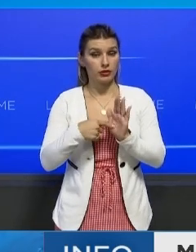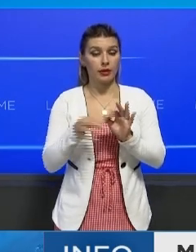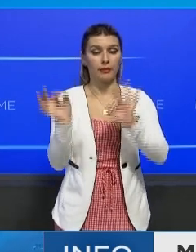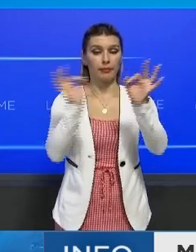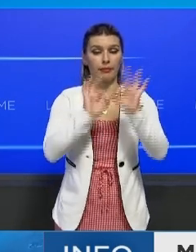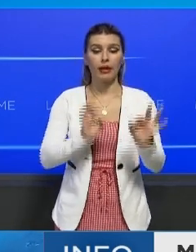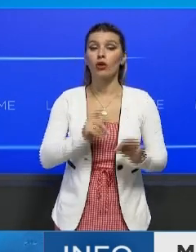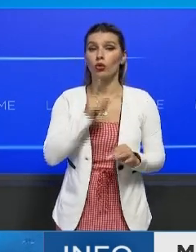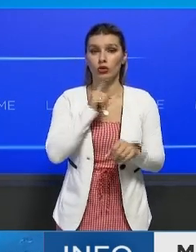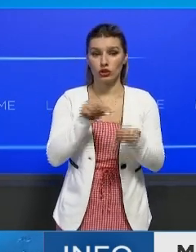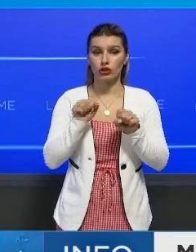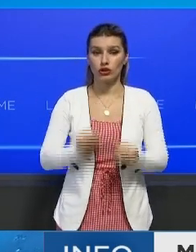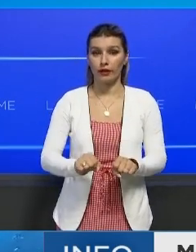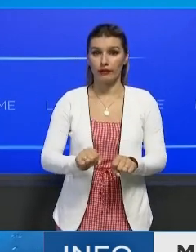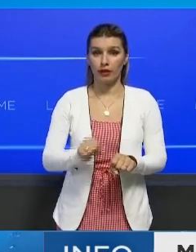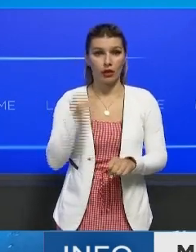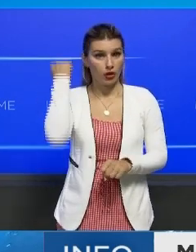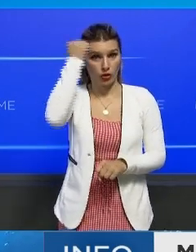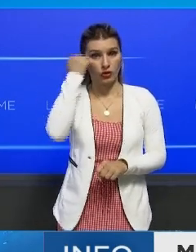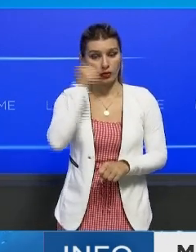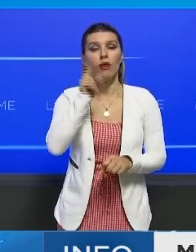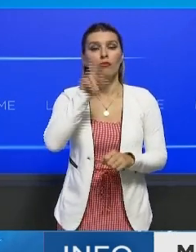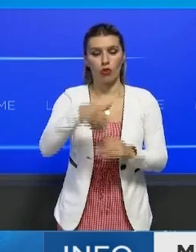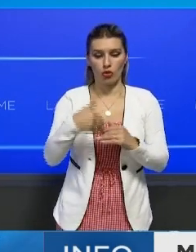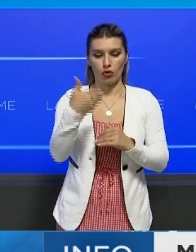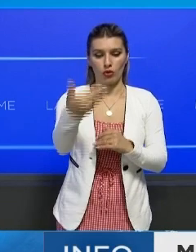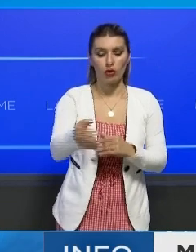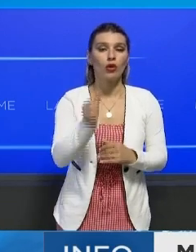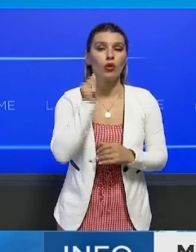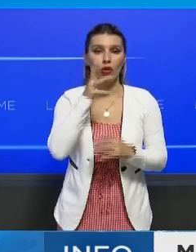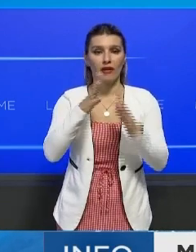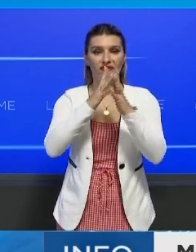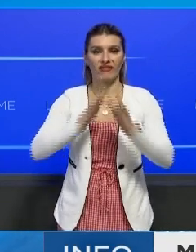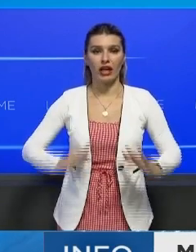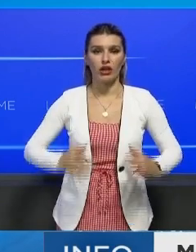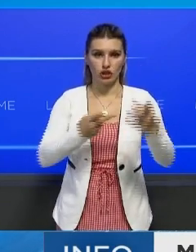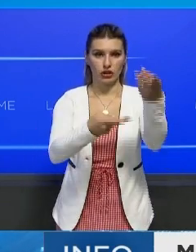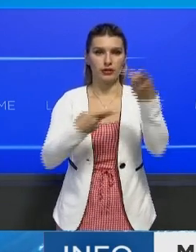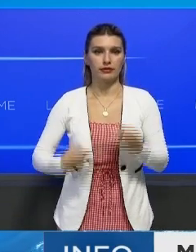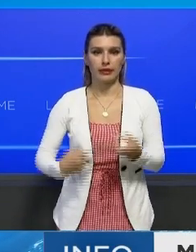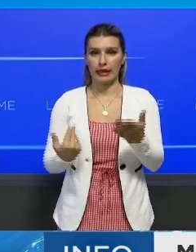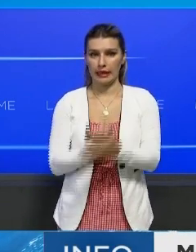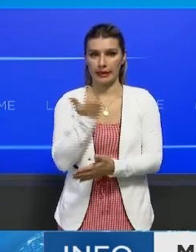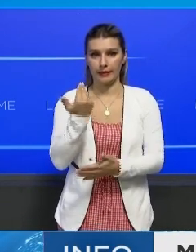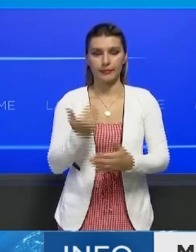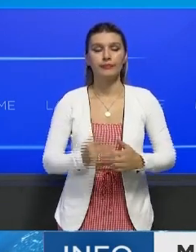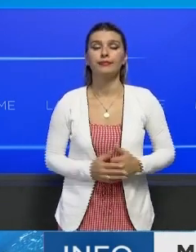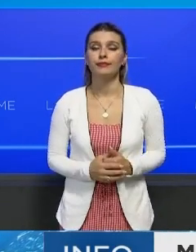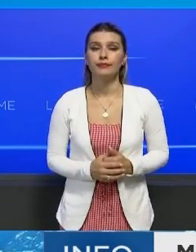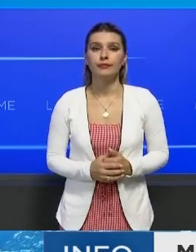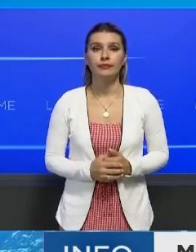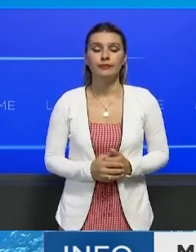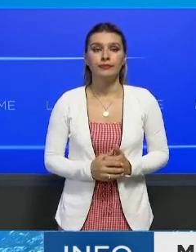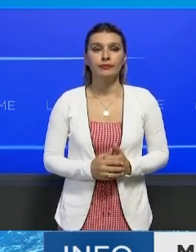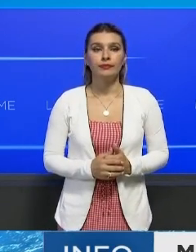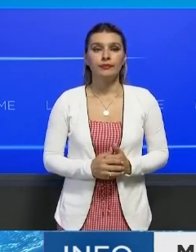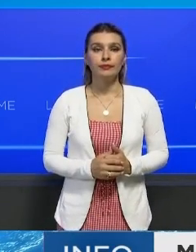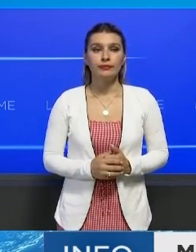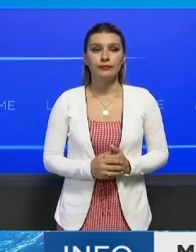përgatitur nga qeveria e Kosovës, do të vinë në kuvend në vjeshtën e këtij viti.